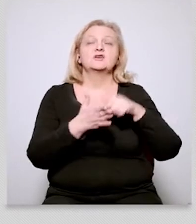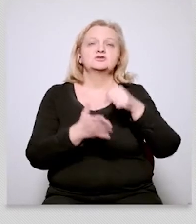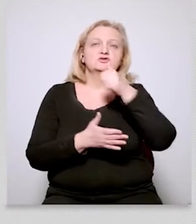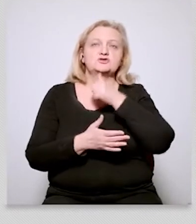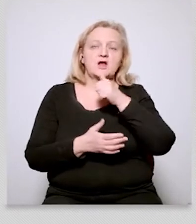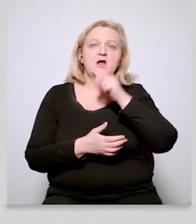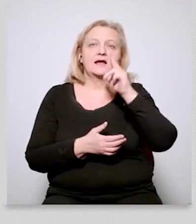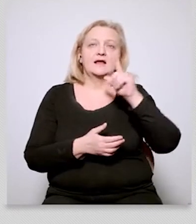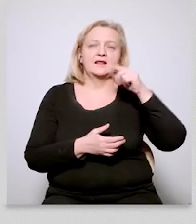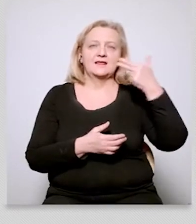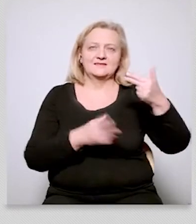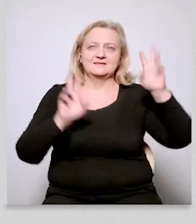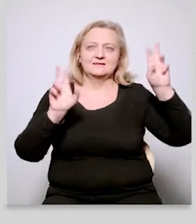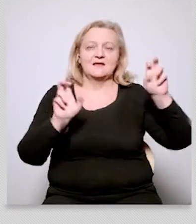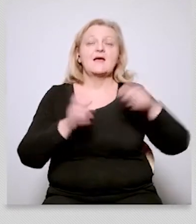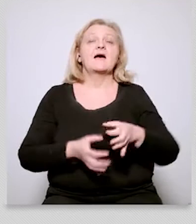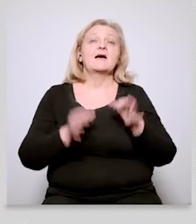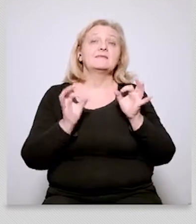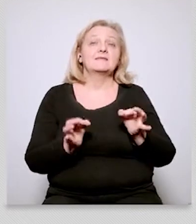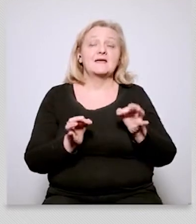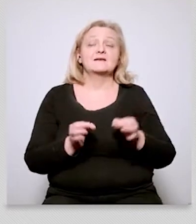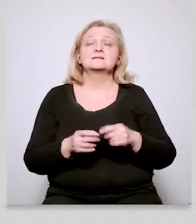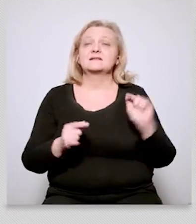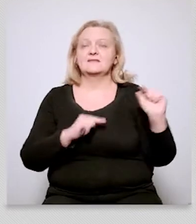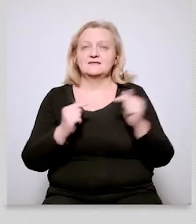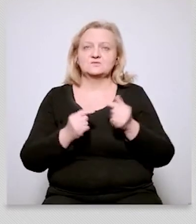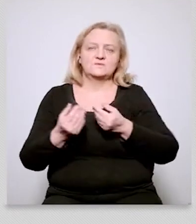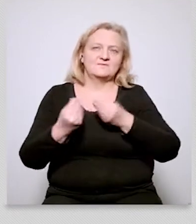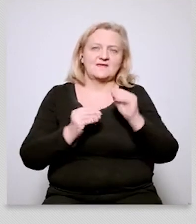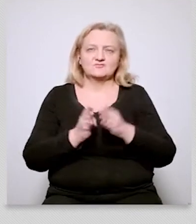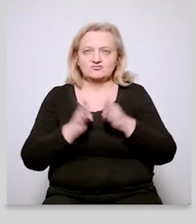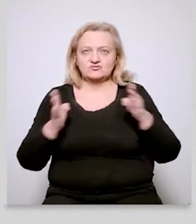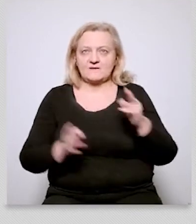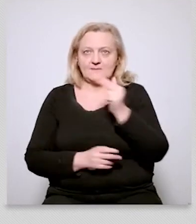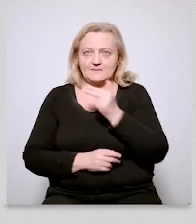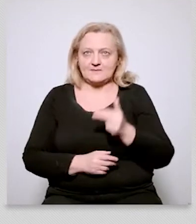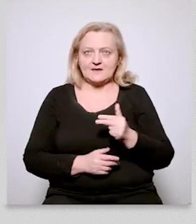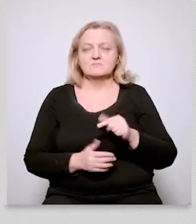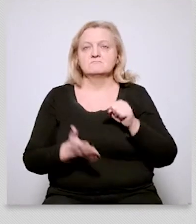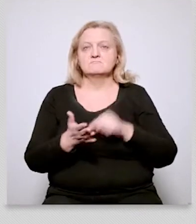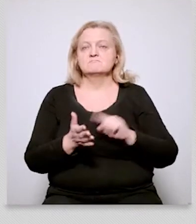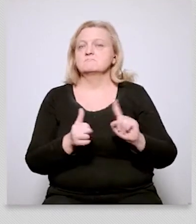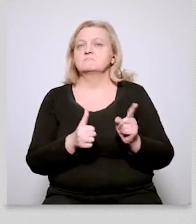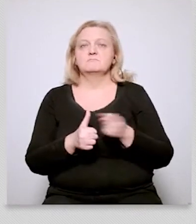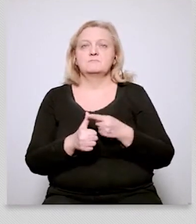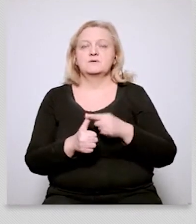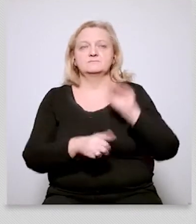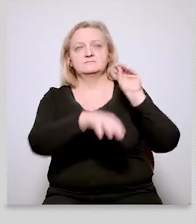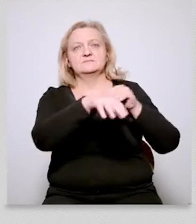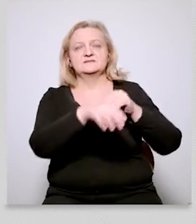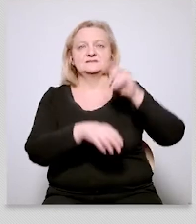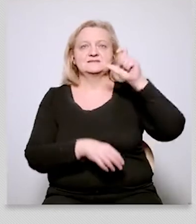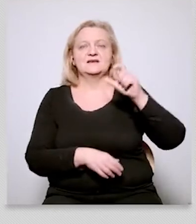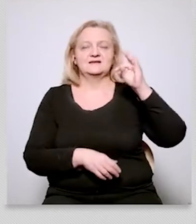naszą dyskusję w nieco szerszym kontekście. Jako pierwszej zwracam się do Katrin